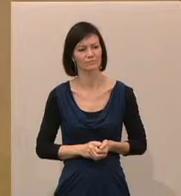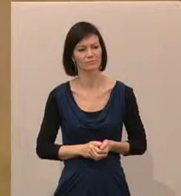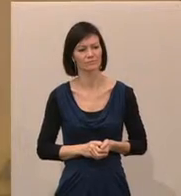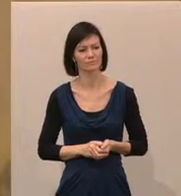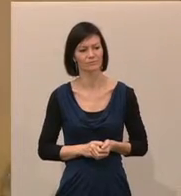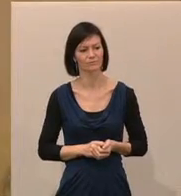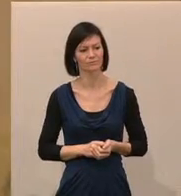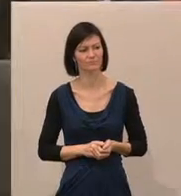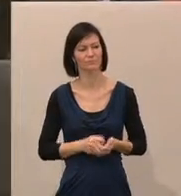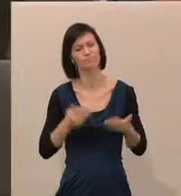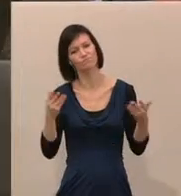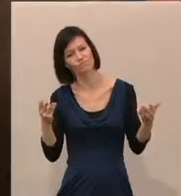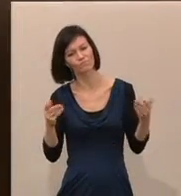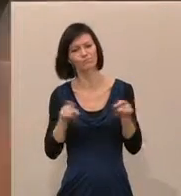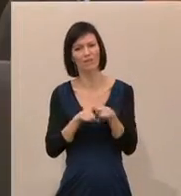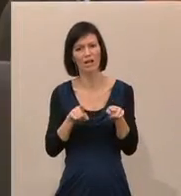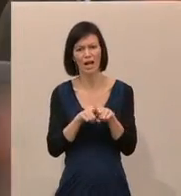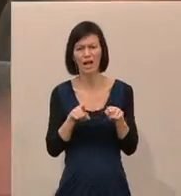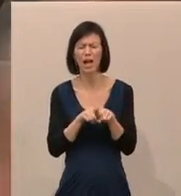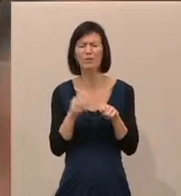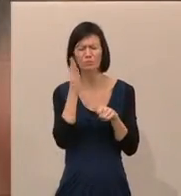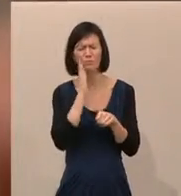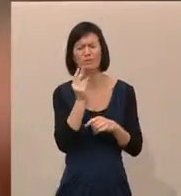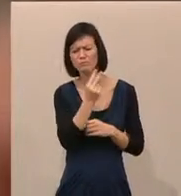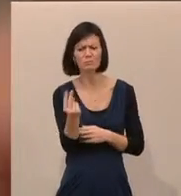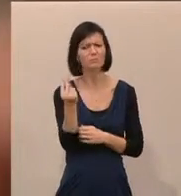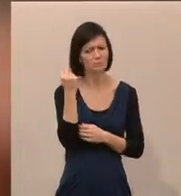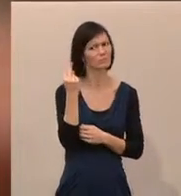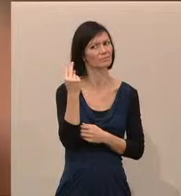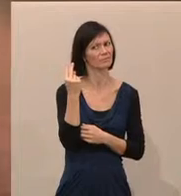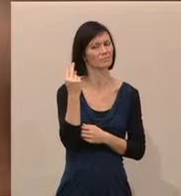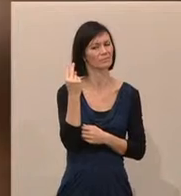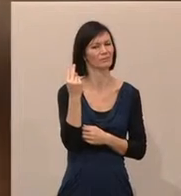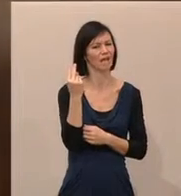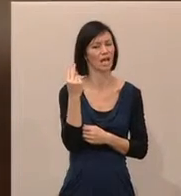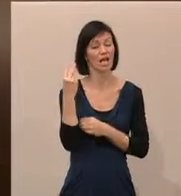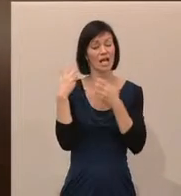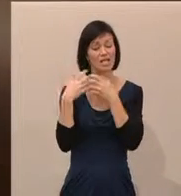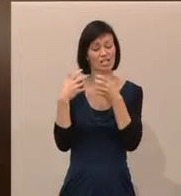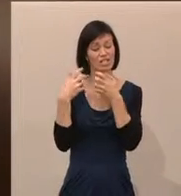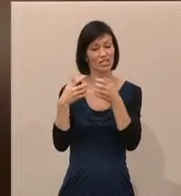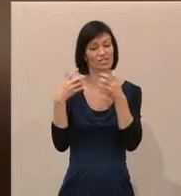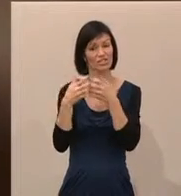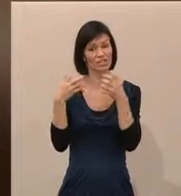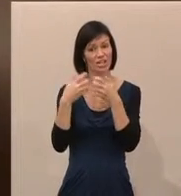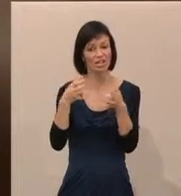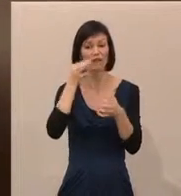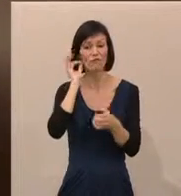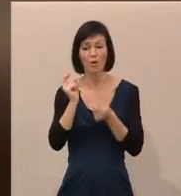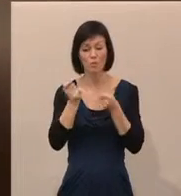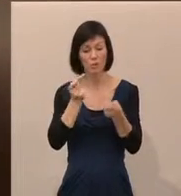Und lassen Sie uns ganz kurz auch zurückblicken. Es war noch nie in der Geschichte der